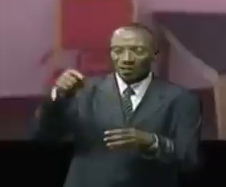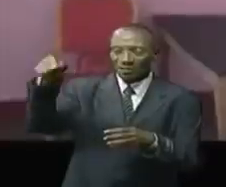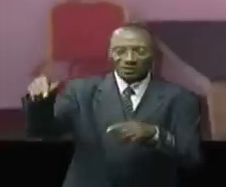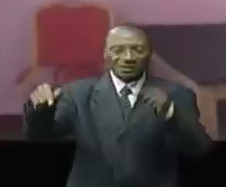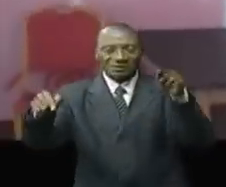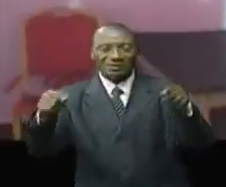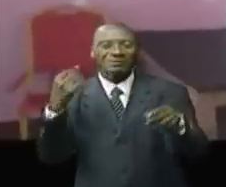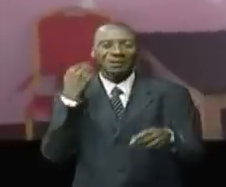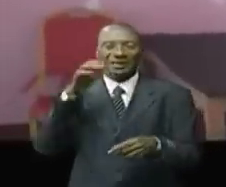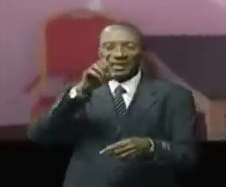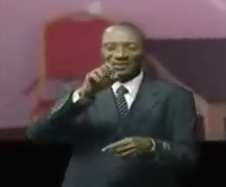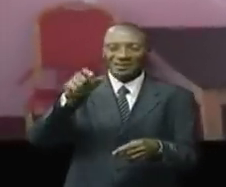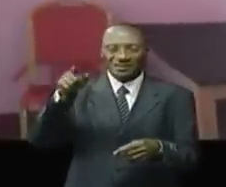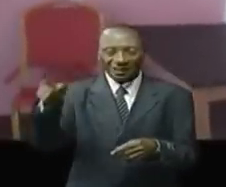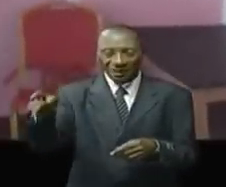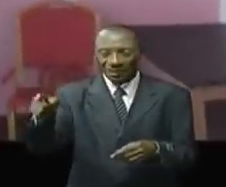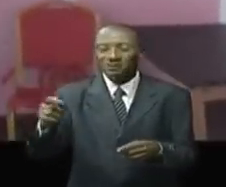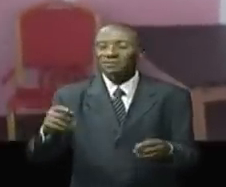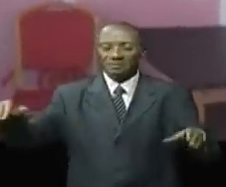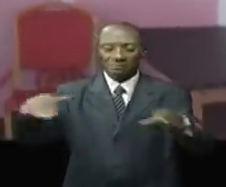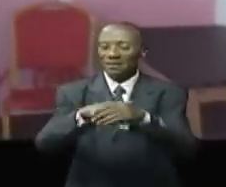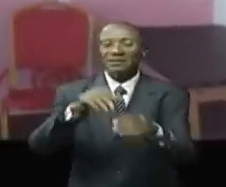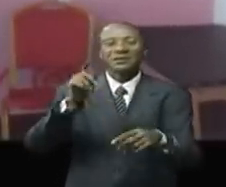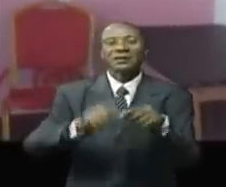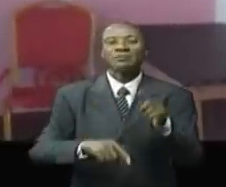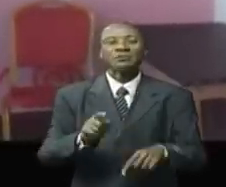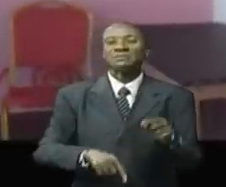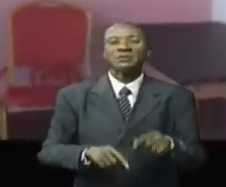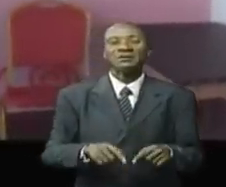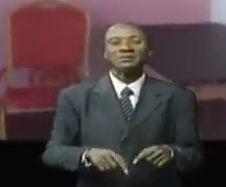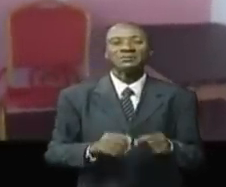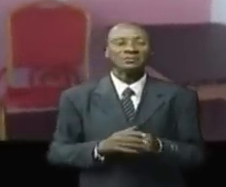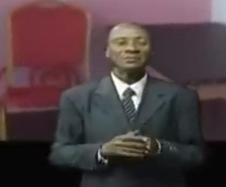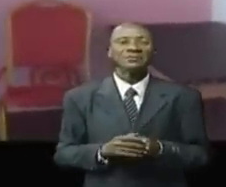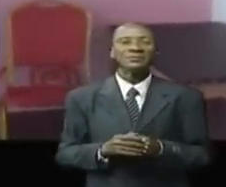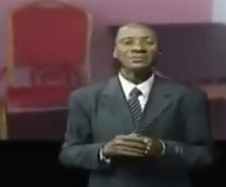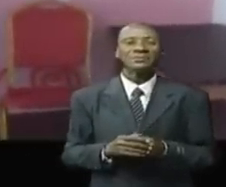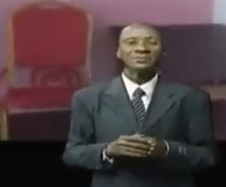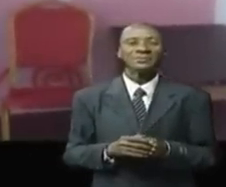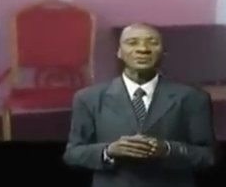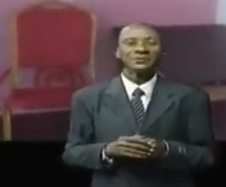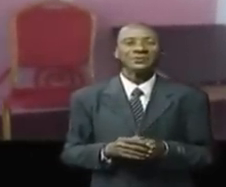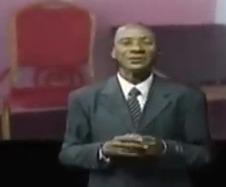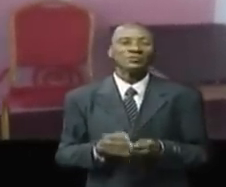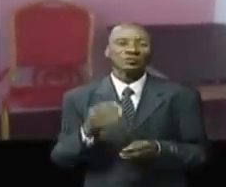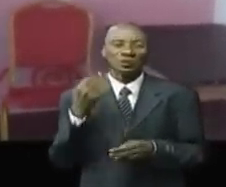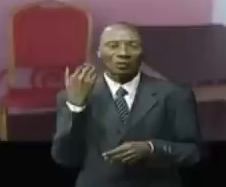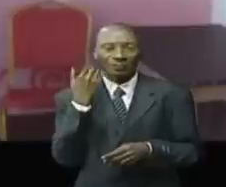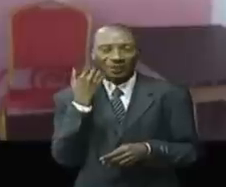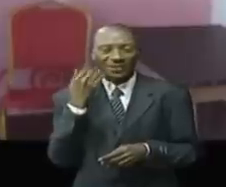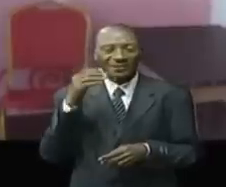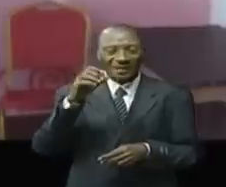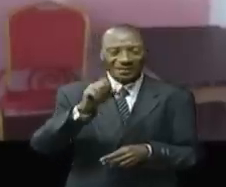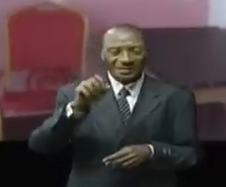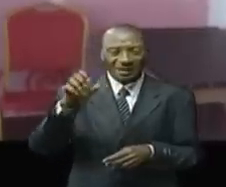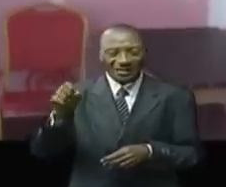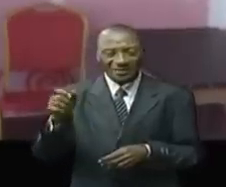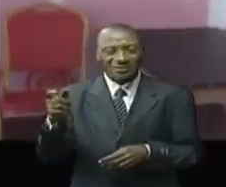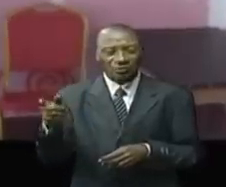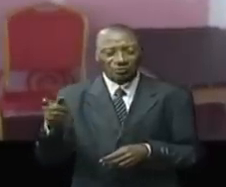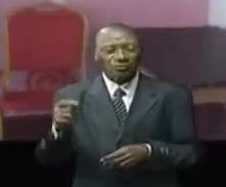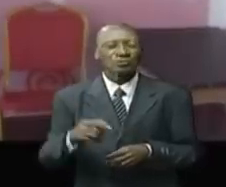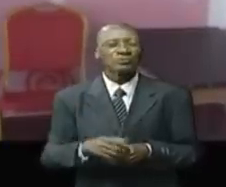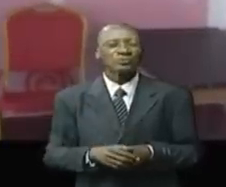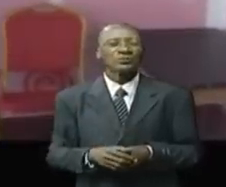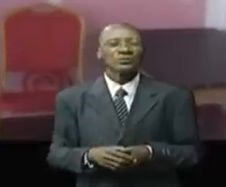Au personnel de santé. De parler de la drépanocytose par la confection de messages